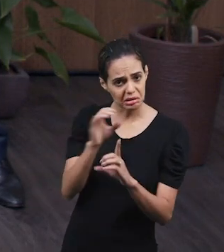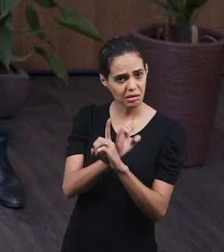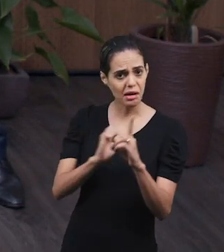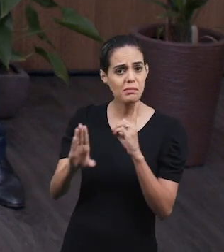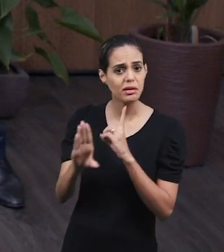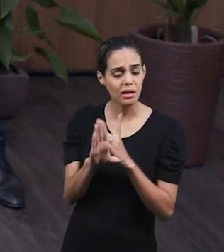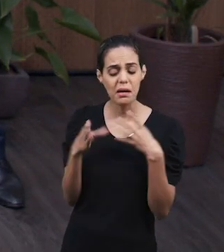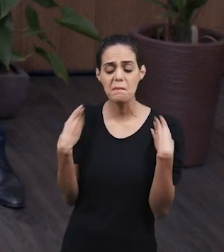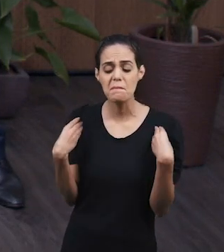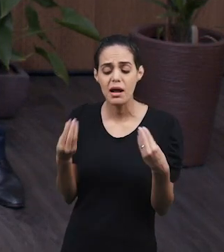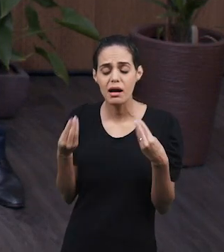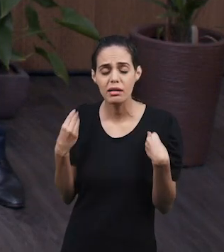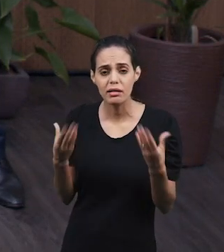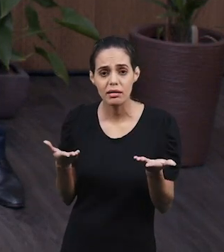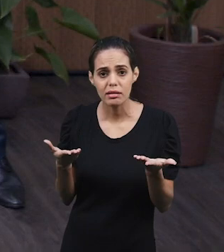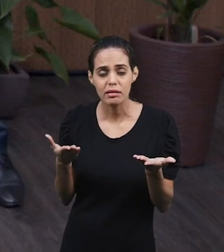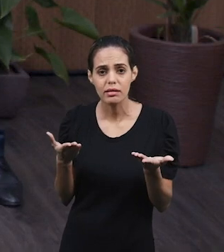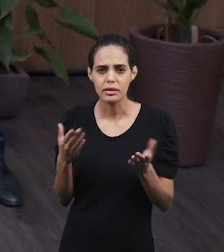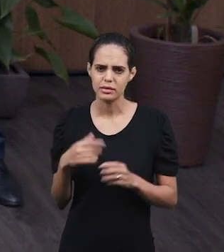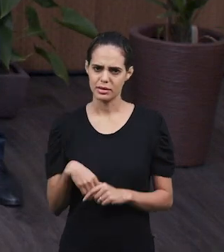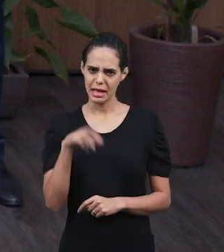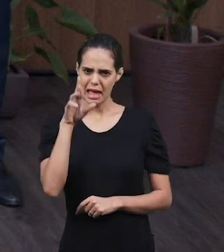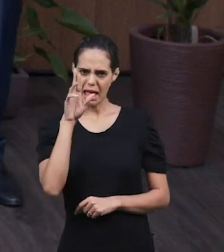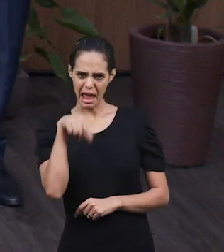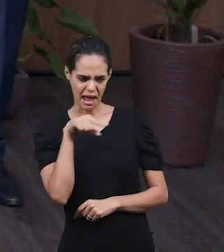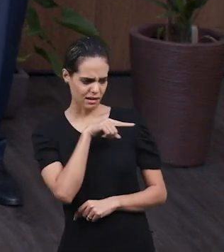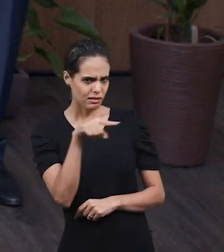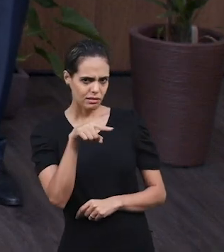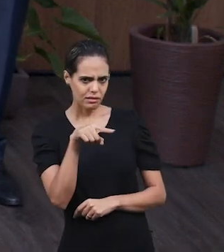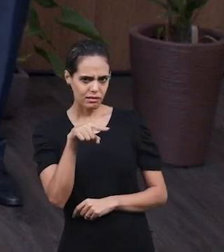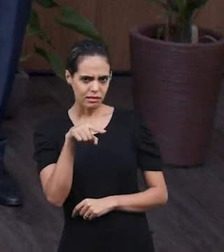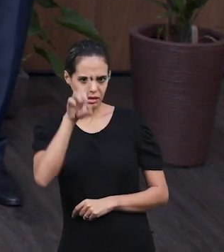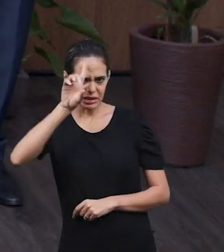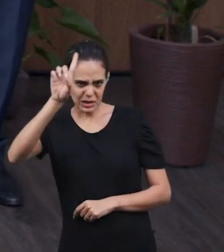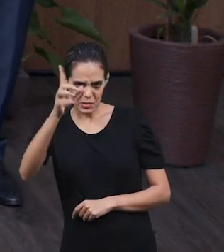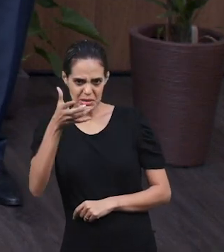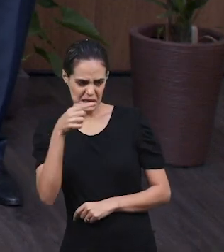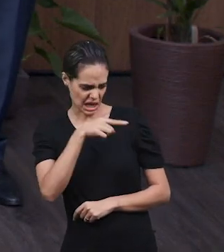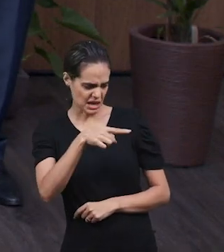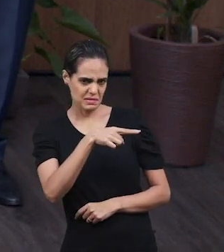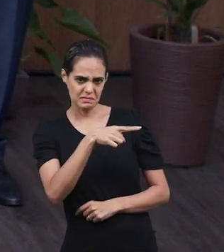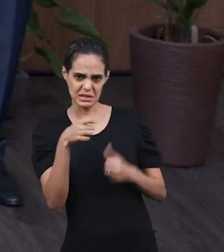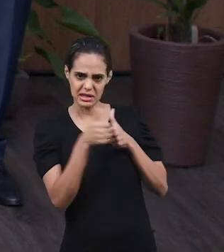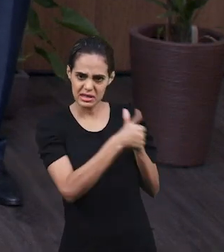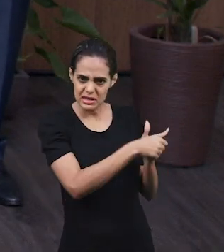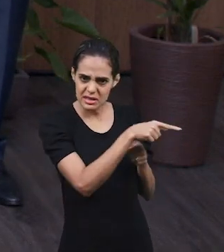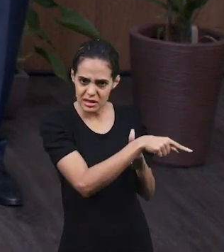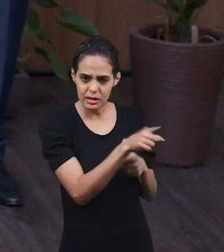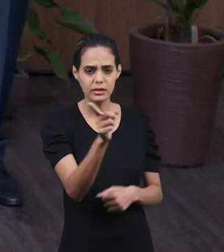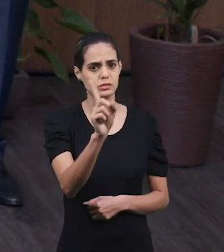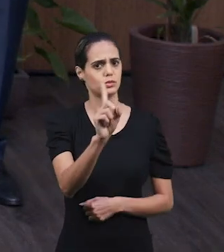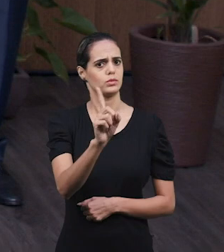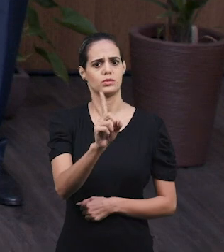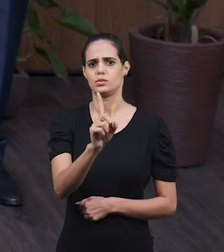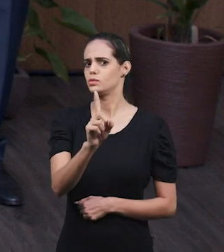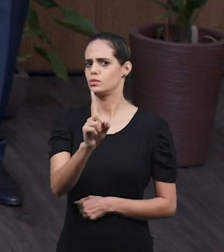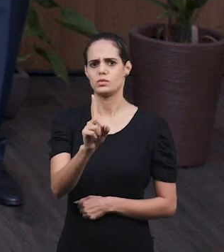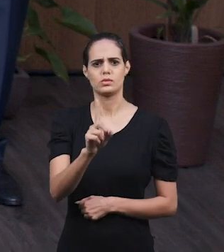École biblique? Mais ce n'est pas cette voix que le Seigneur a pour l'homme. Mais les foules,